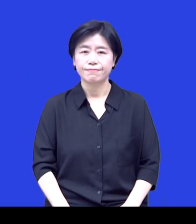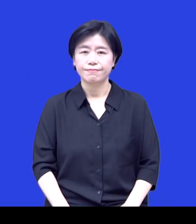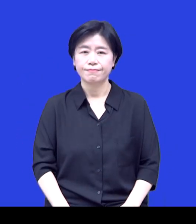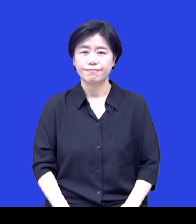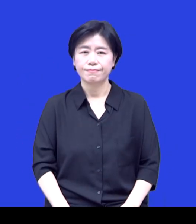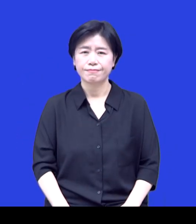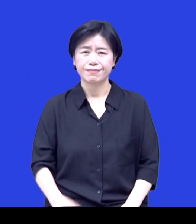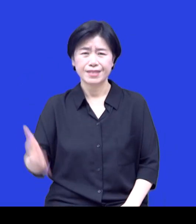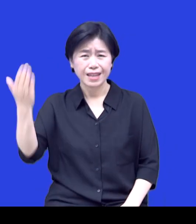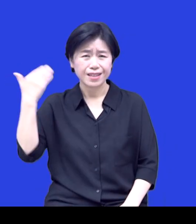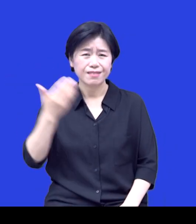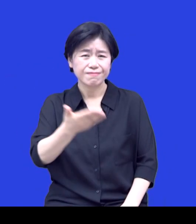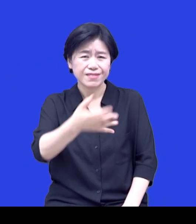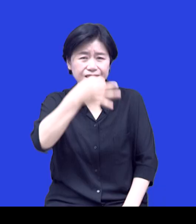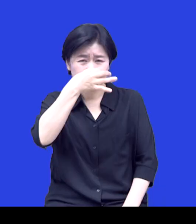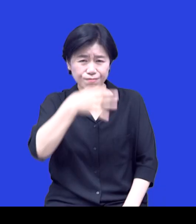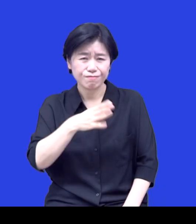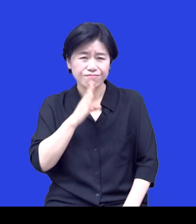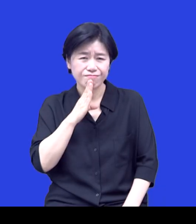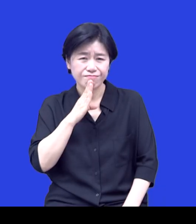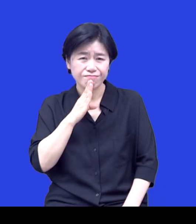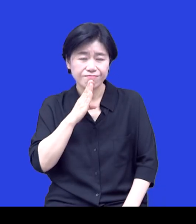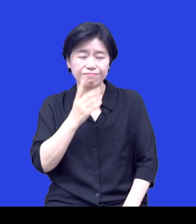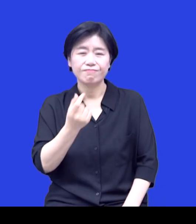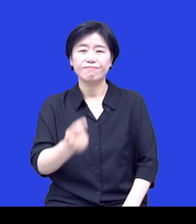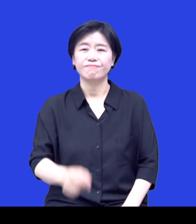그때 너무 심적으로 힘드셨나 봐요.